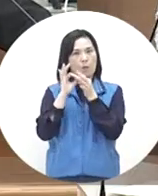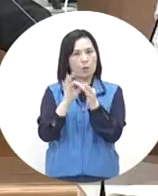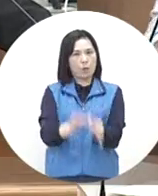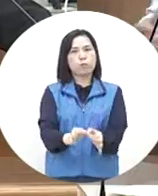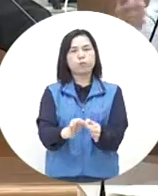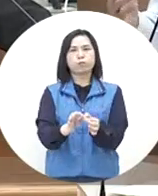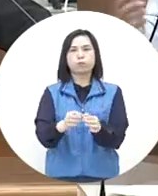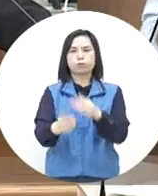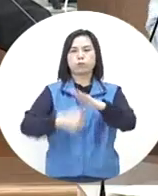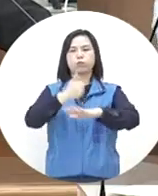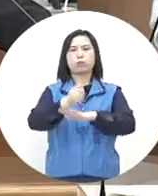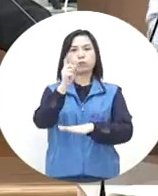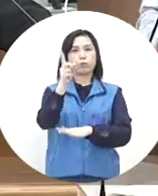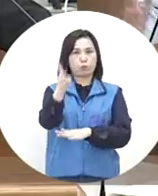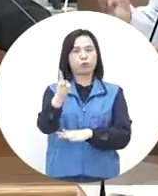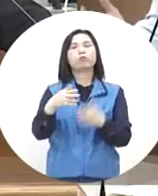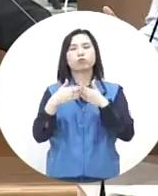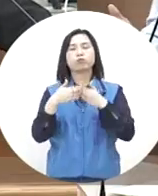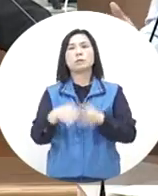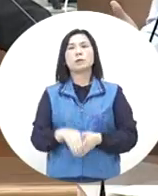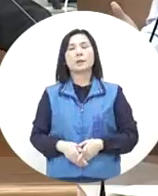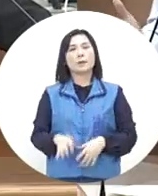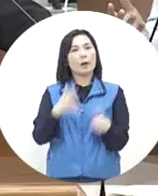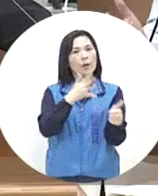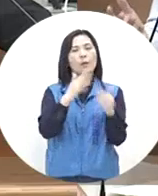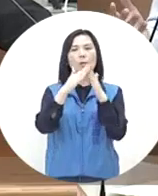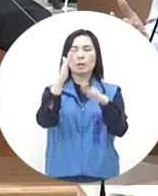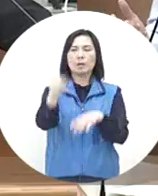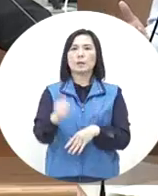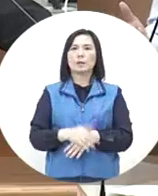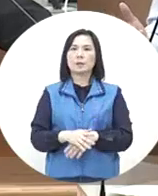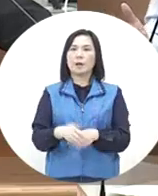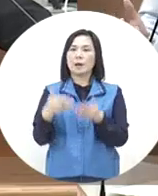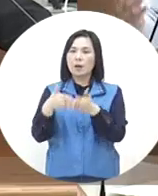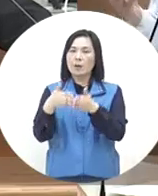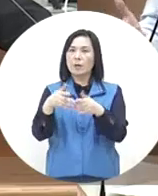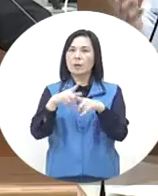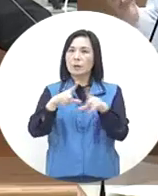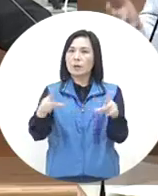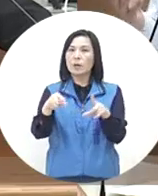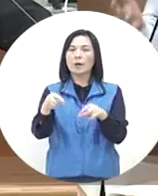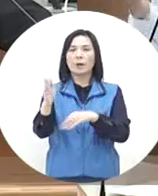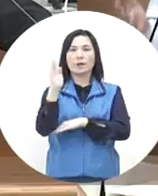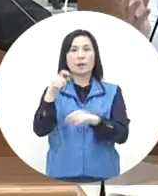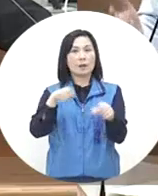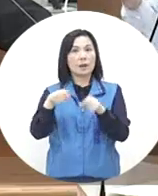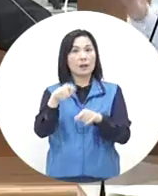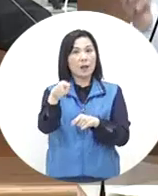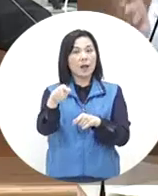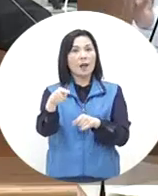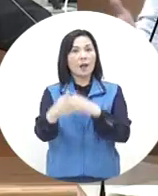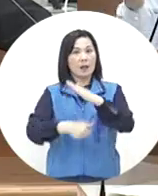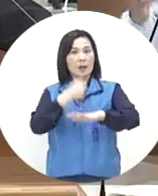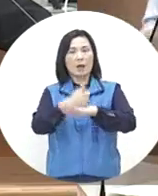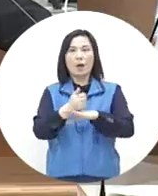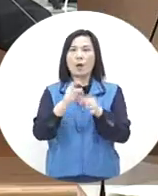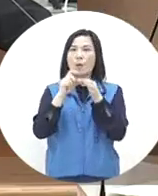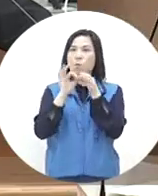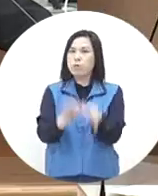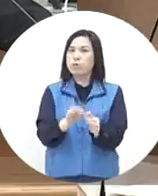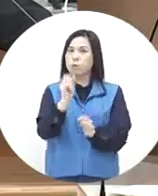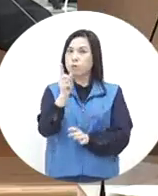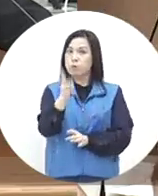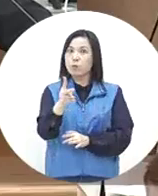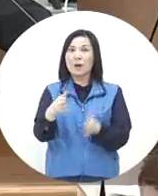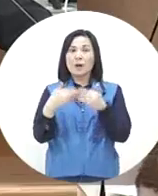任，所以说我想请问一下市长，这些这么重大的政策，你要不要继续连任来把它完成？